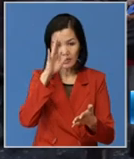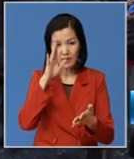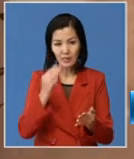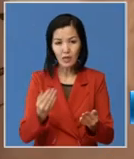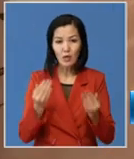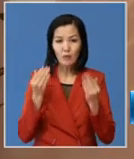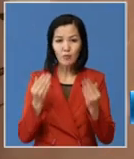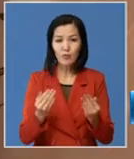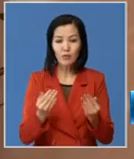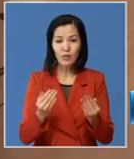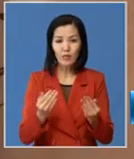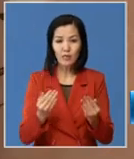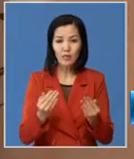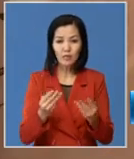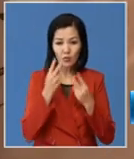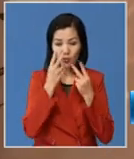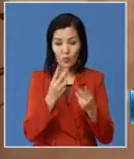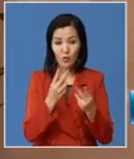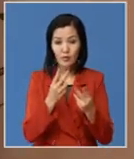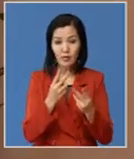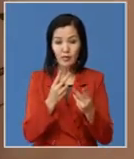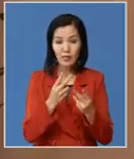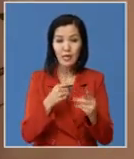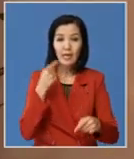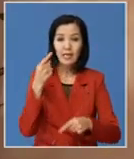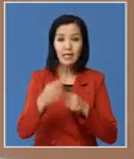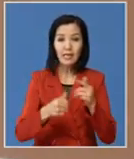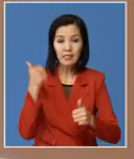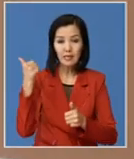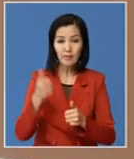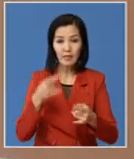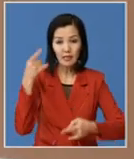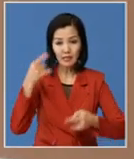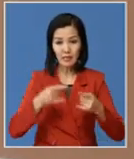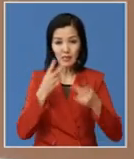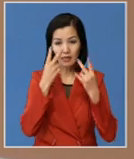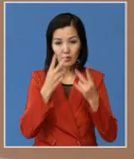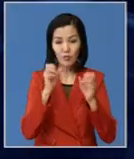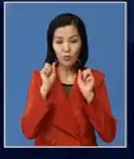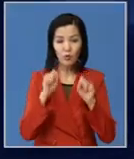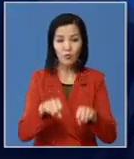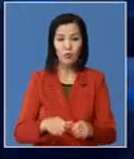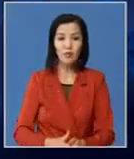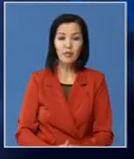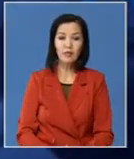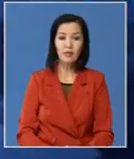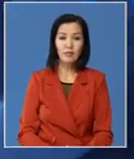де осының методологиясын сіз білсеңіз, жобалауды қалай басқару екенін,